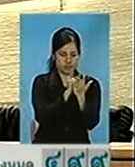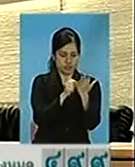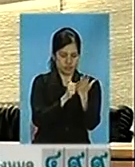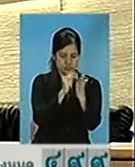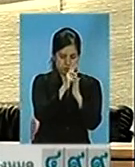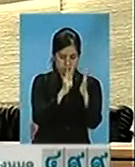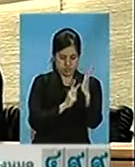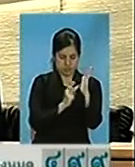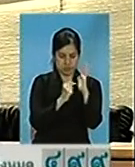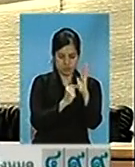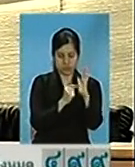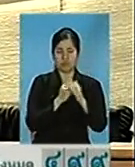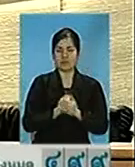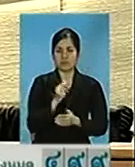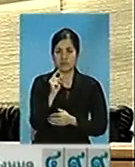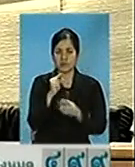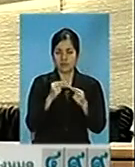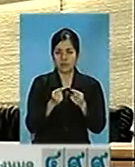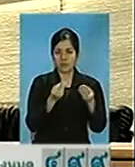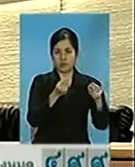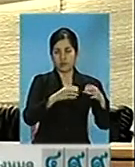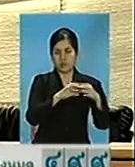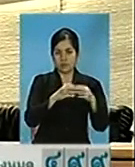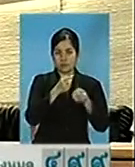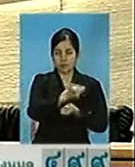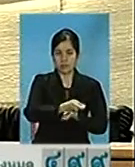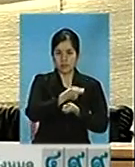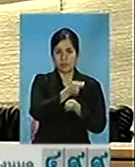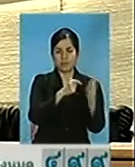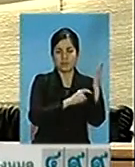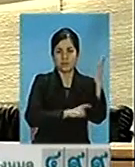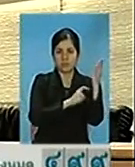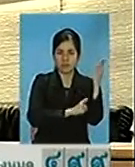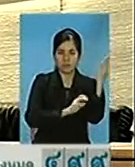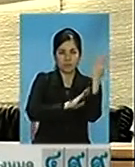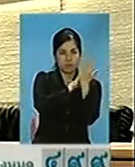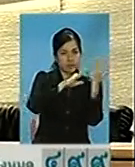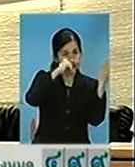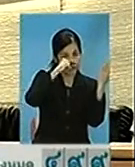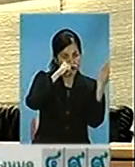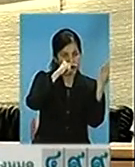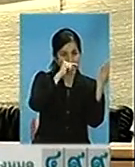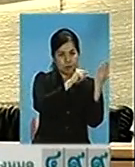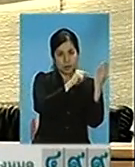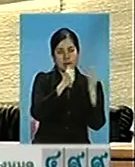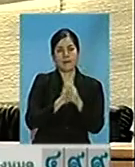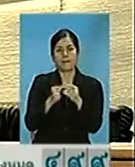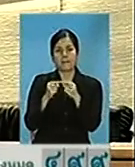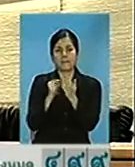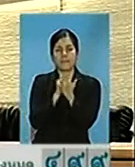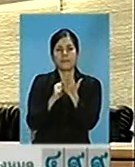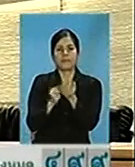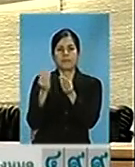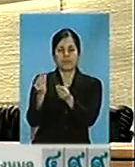นี้เพื่อพี่น้องชาวสวนยางทั้งประเทศหรือจะเขียนเพื่อเอื้ออำนวย